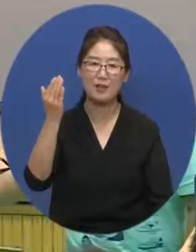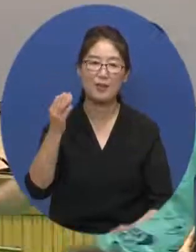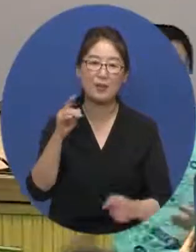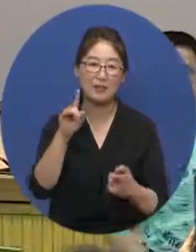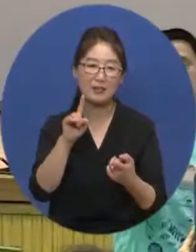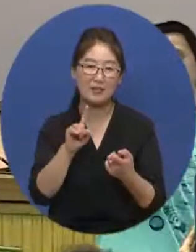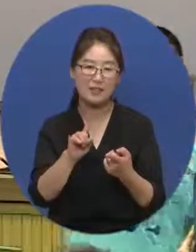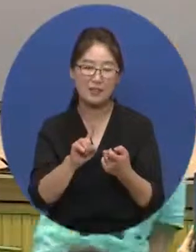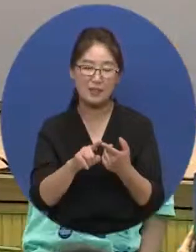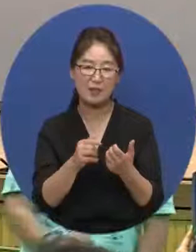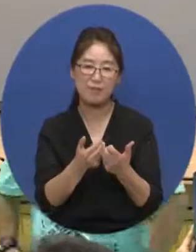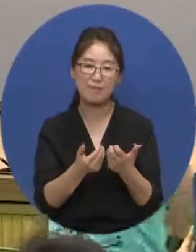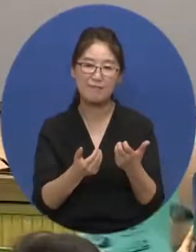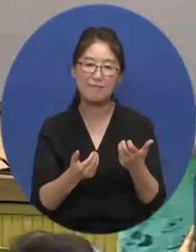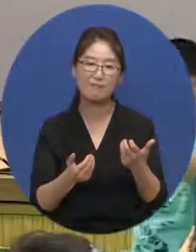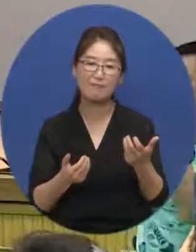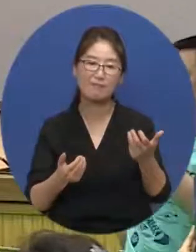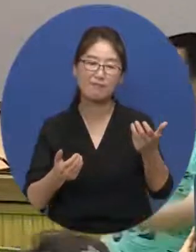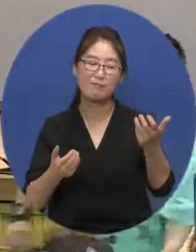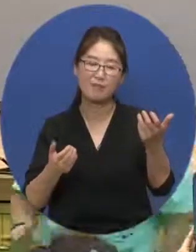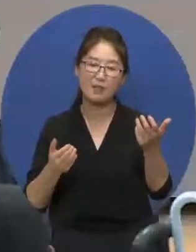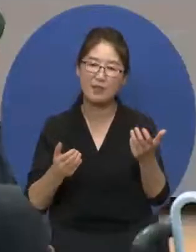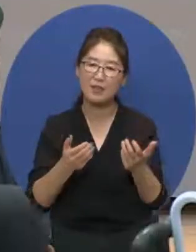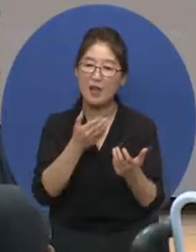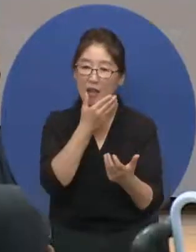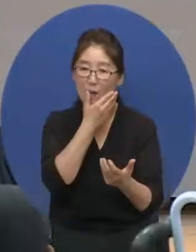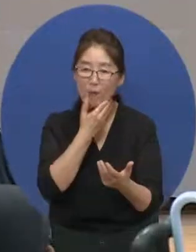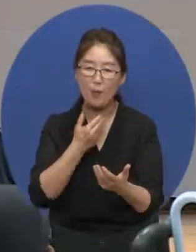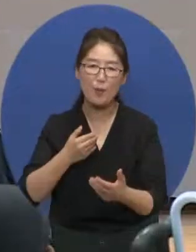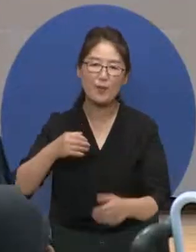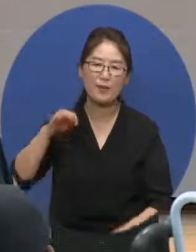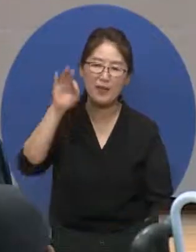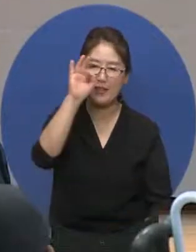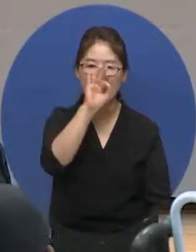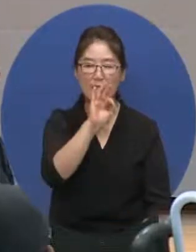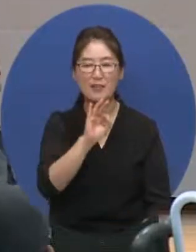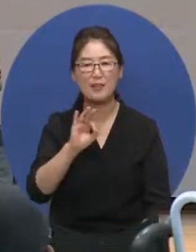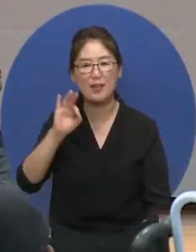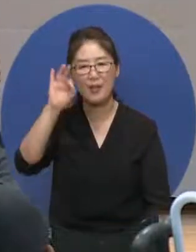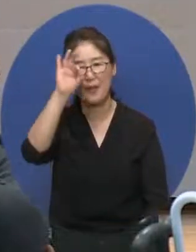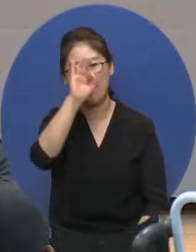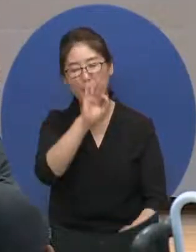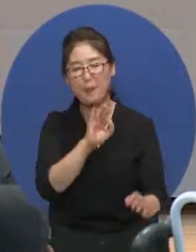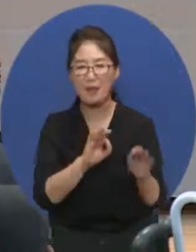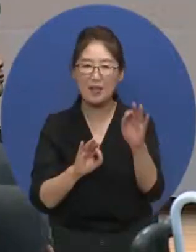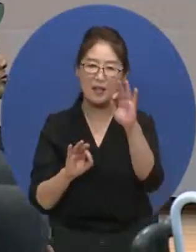이대로 떠나서 행복 찾아서